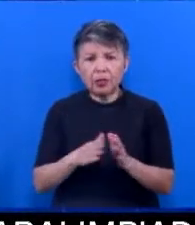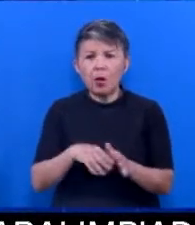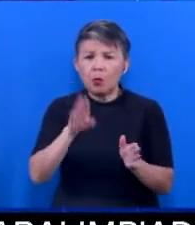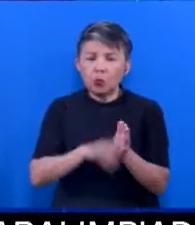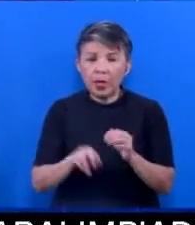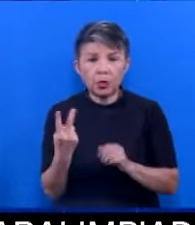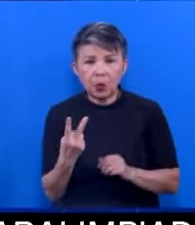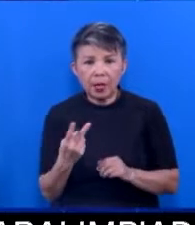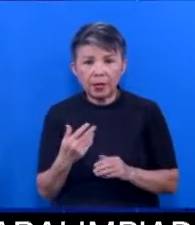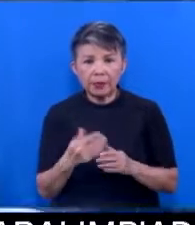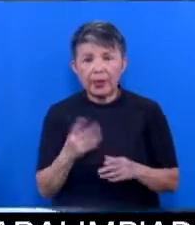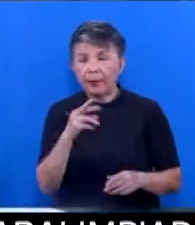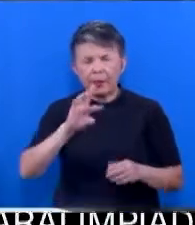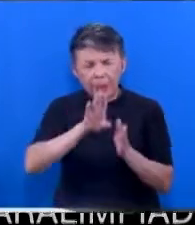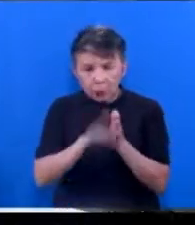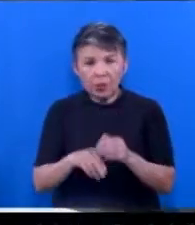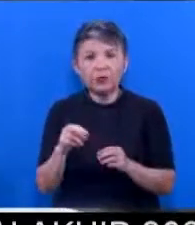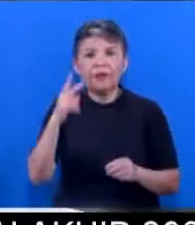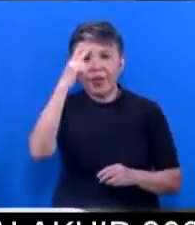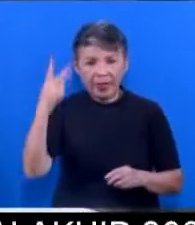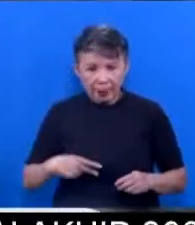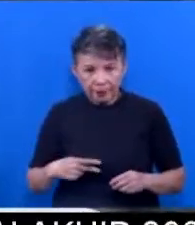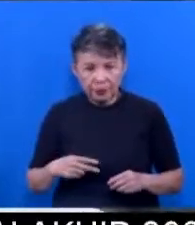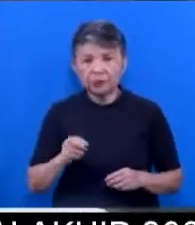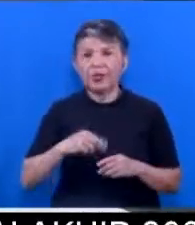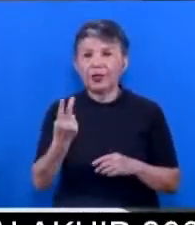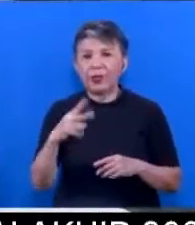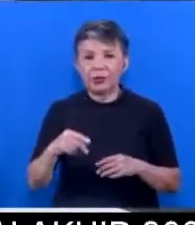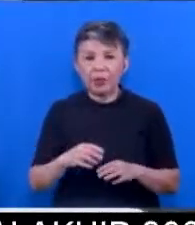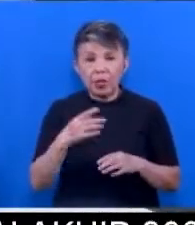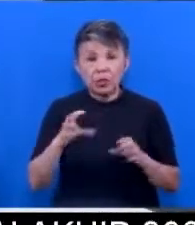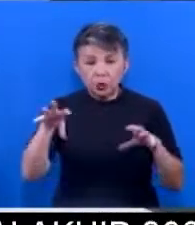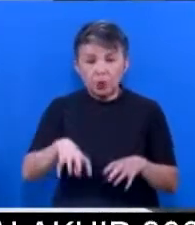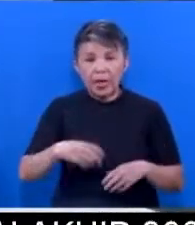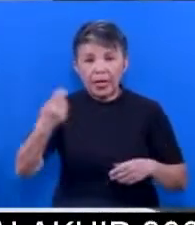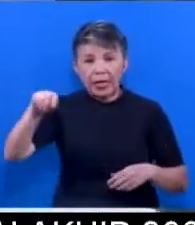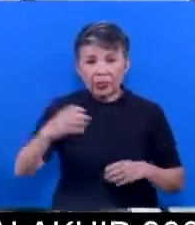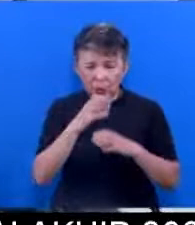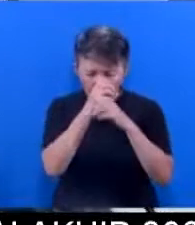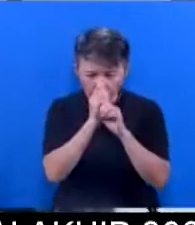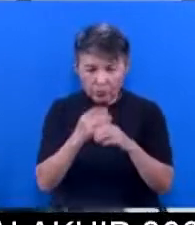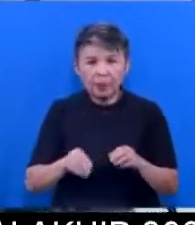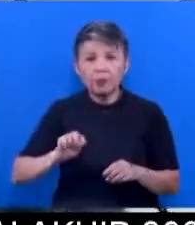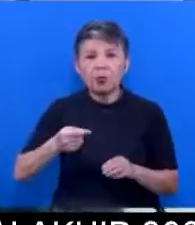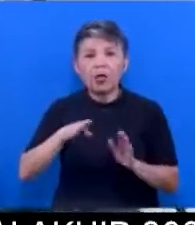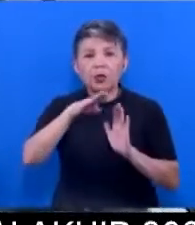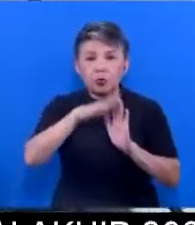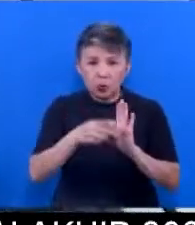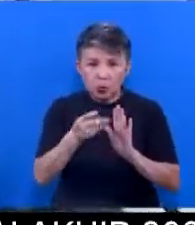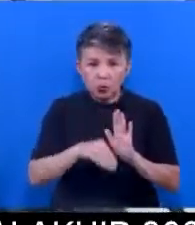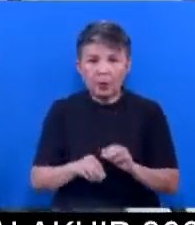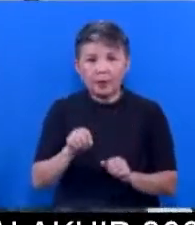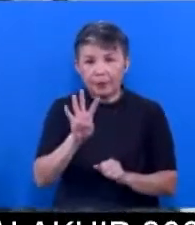kedua setelah Vietnam. Sejumlah laboratorium di Jakarta sudah mulai menurunkan harga PCR menjadi